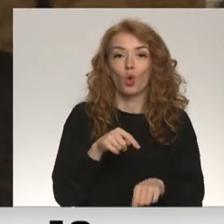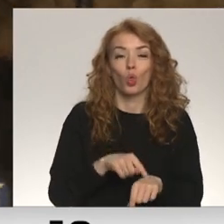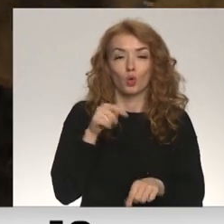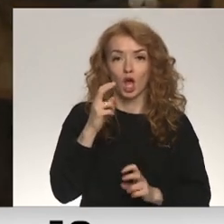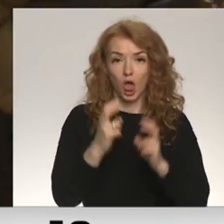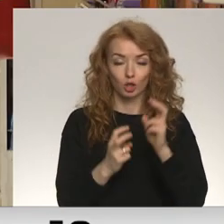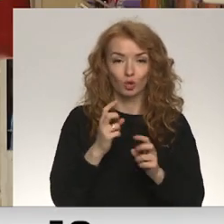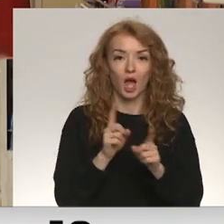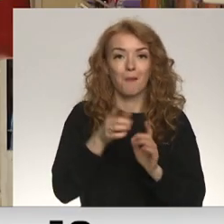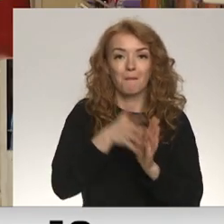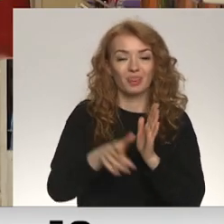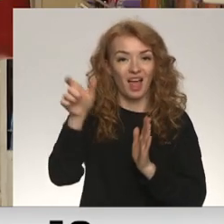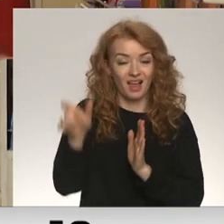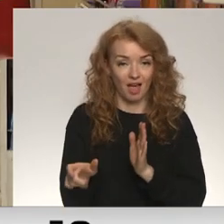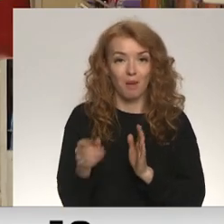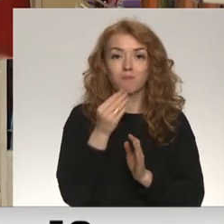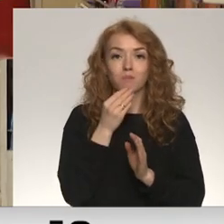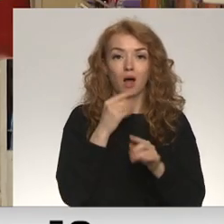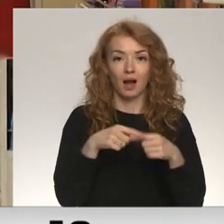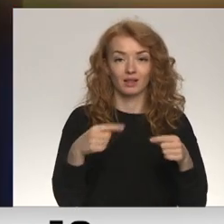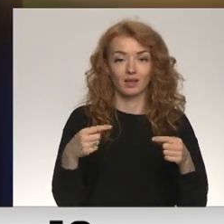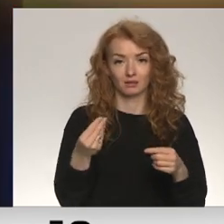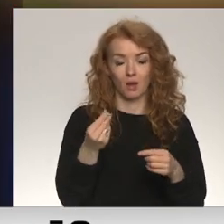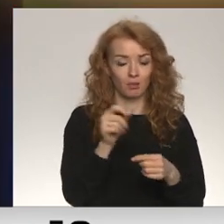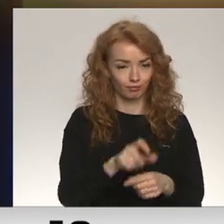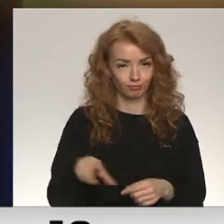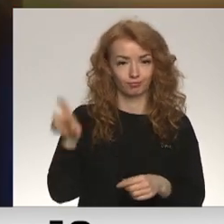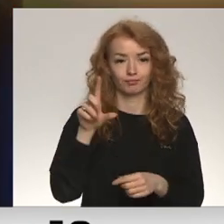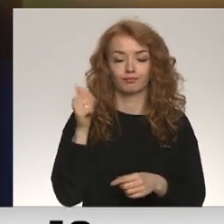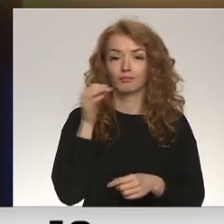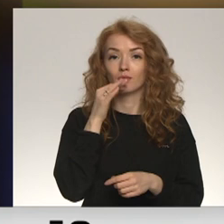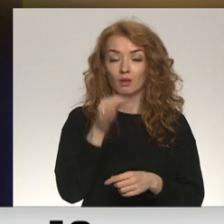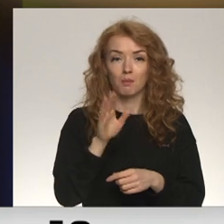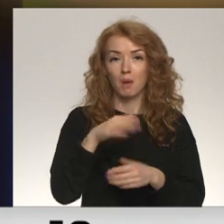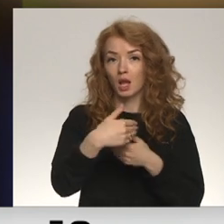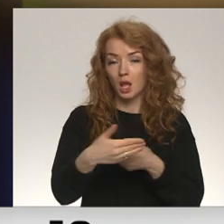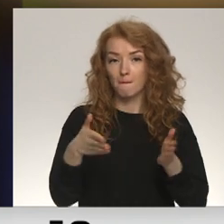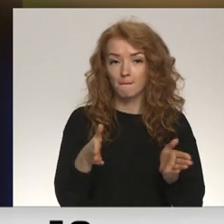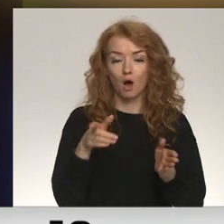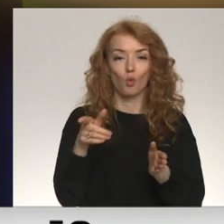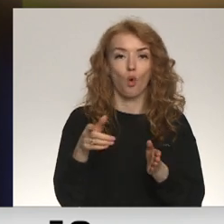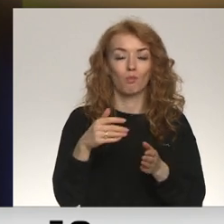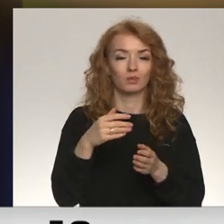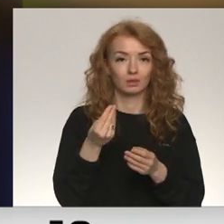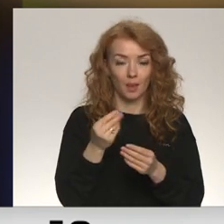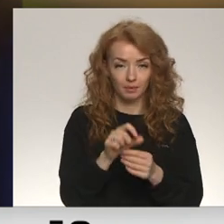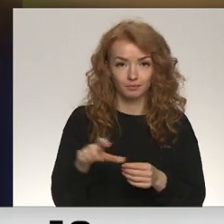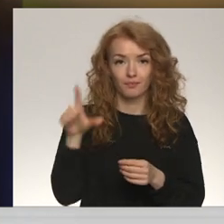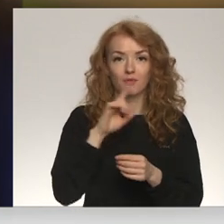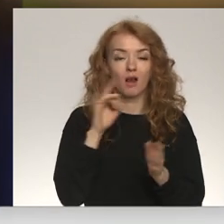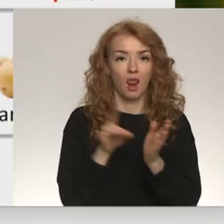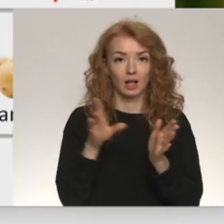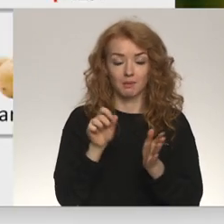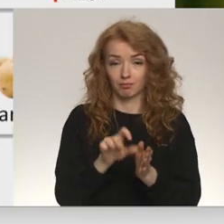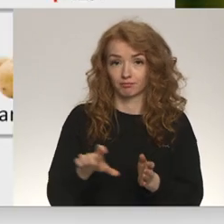ražotāji, tā patērētājs – pārtikas cenu pieaugums. Mēs ar iepakojumu cenu pieaugumu, ar energoresursu pieaugumu mēs nespēsim šās